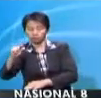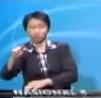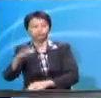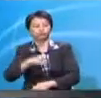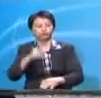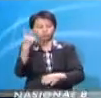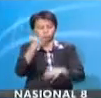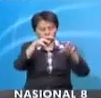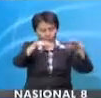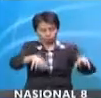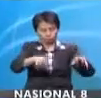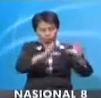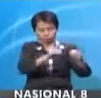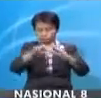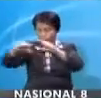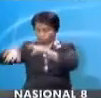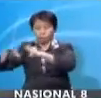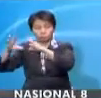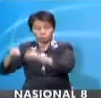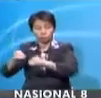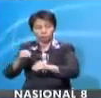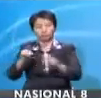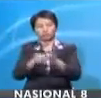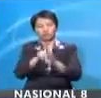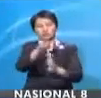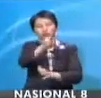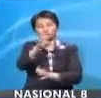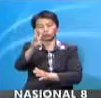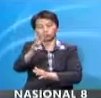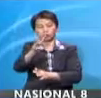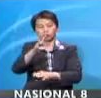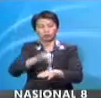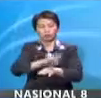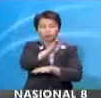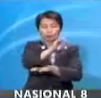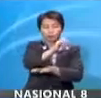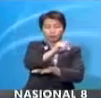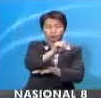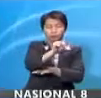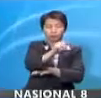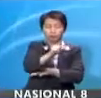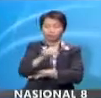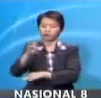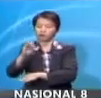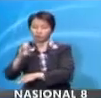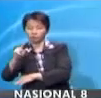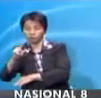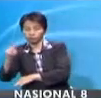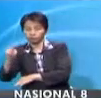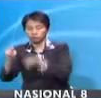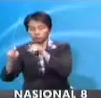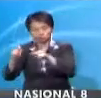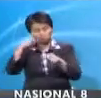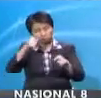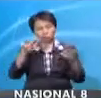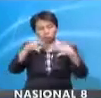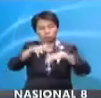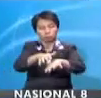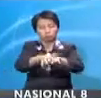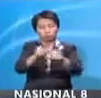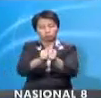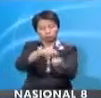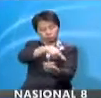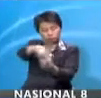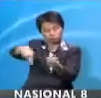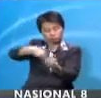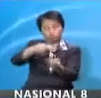itu sebahagian daripada sidang kemuncak ASEAN ke-26. BIM IEGA dan IMTGT berjaya menjadi platform bagi integrasi subserantau